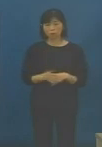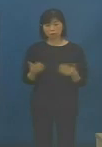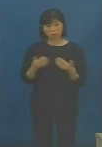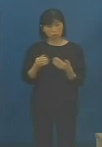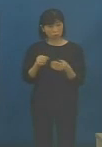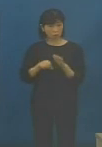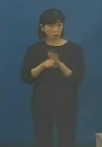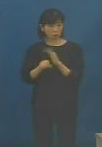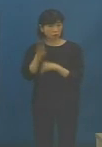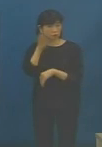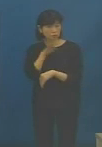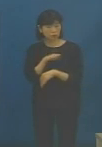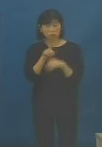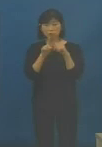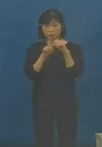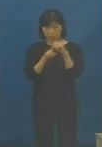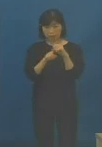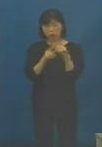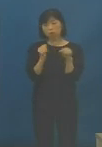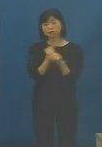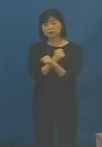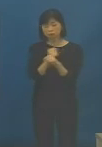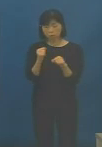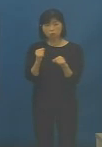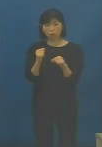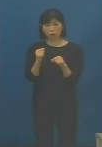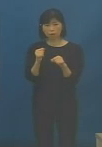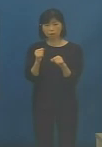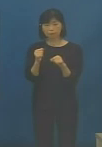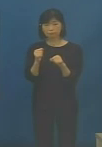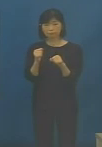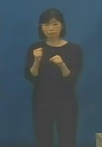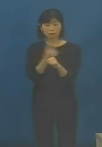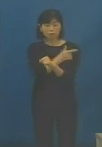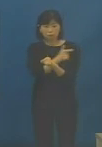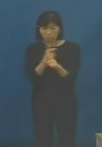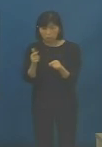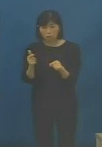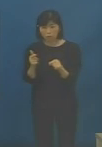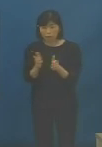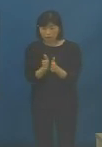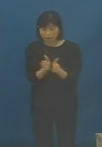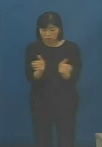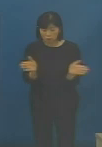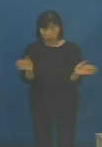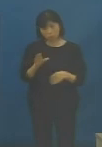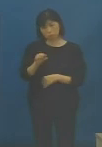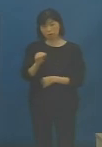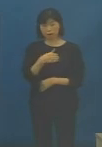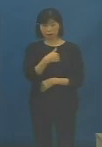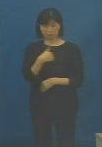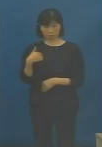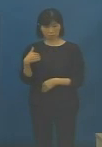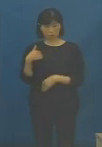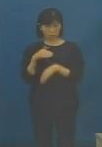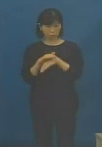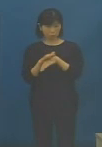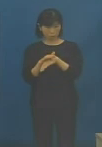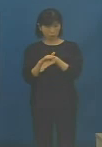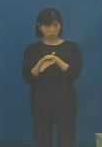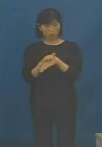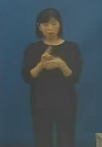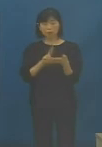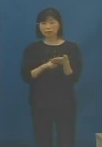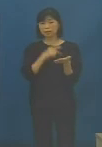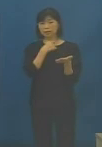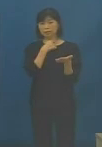ための、事業だとか、そういうようないろんなものに幅広く使えるように、これは設定をさせ